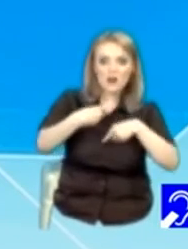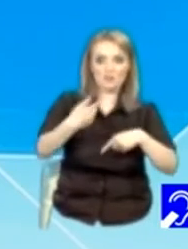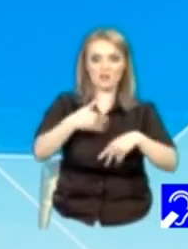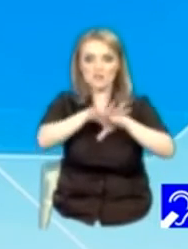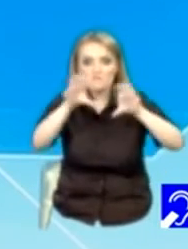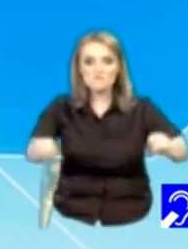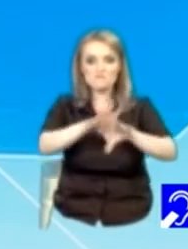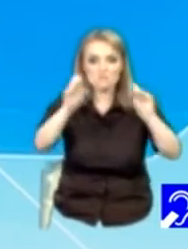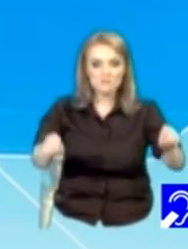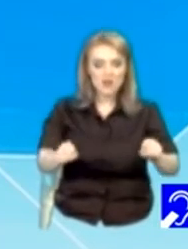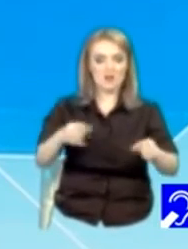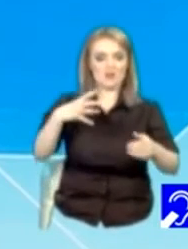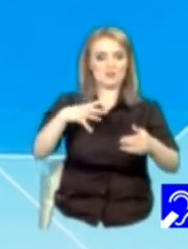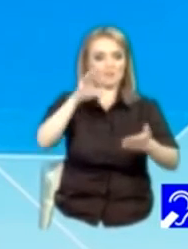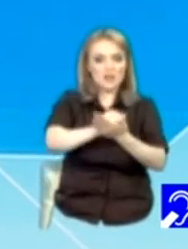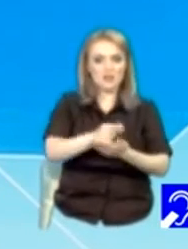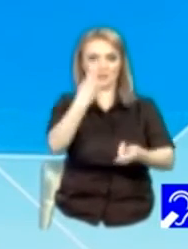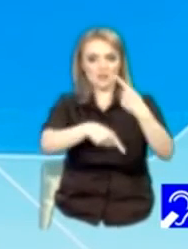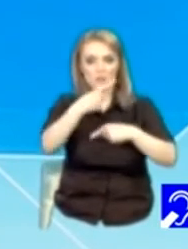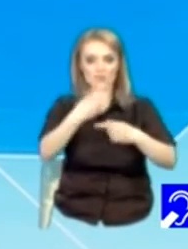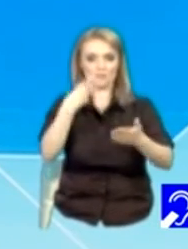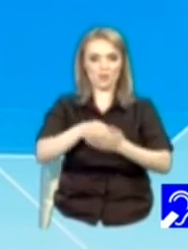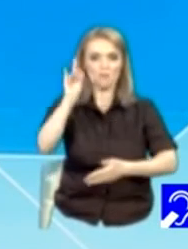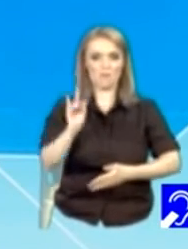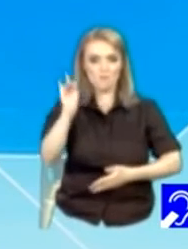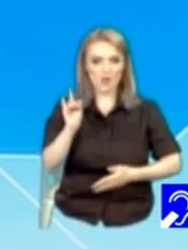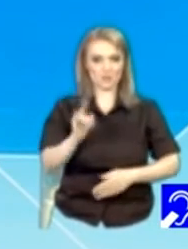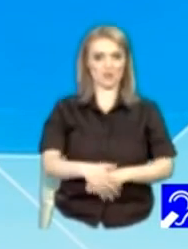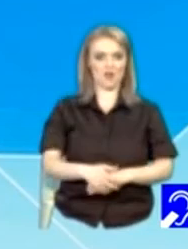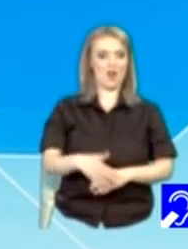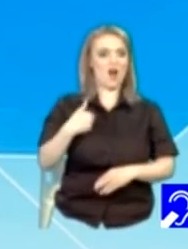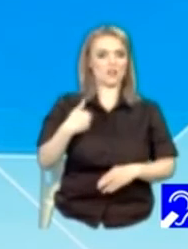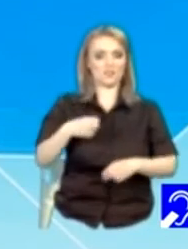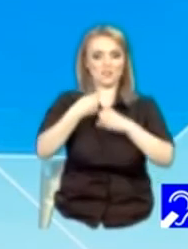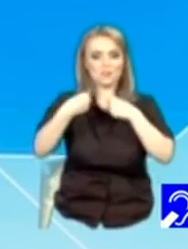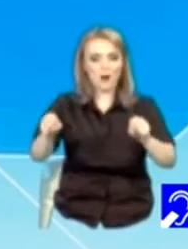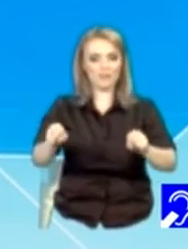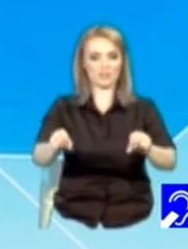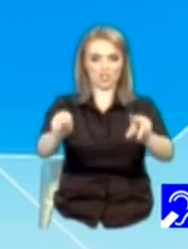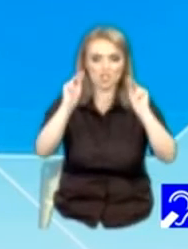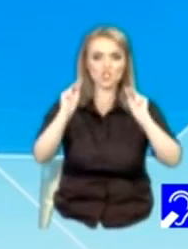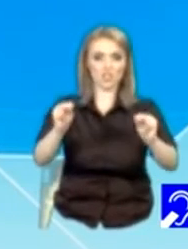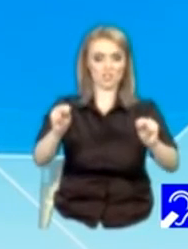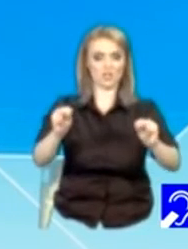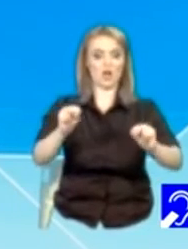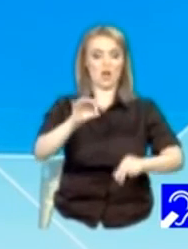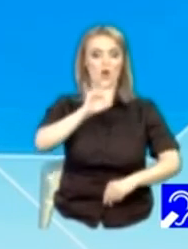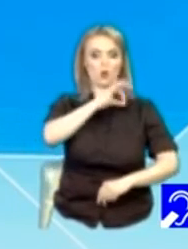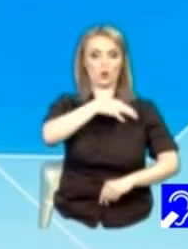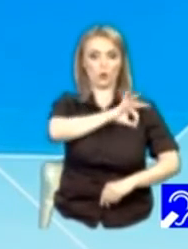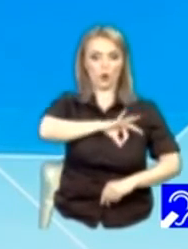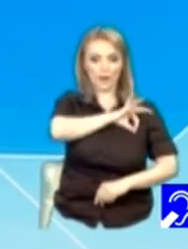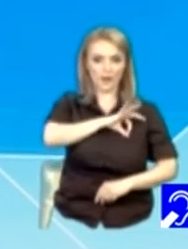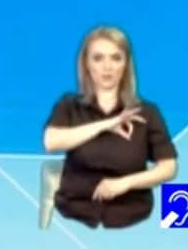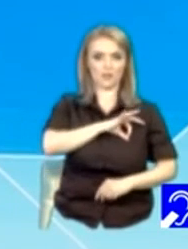acoperi și a-și ascunde, cu scopul de a scăpa de o justiție corectă. Nouă ne revine acum o